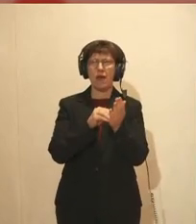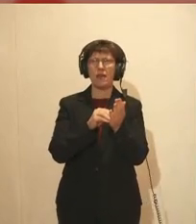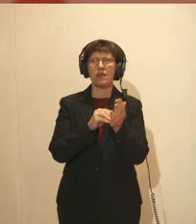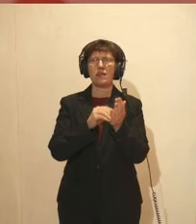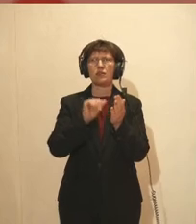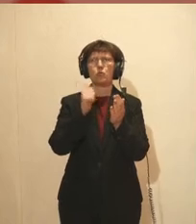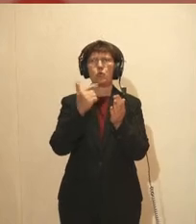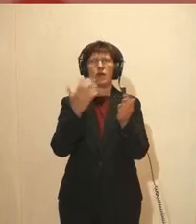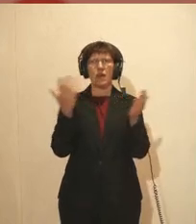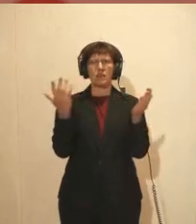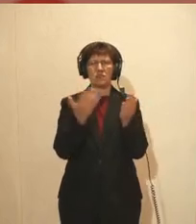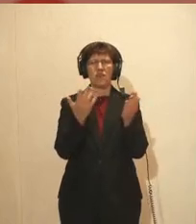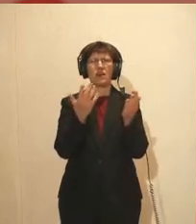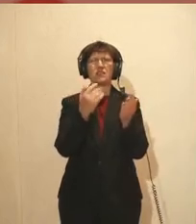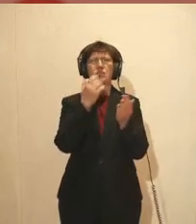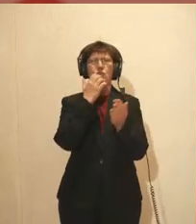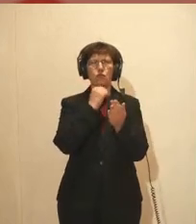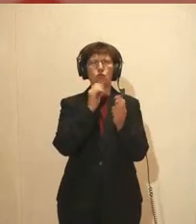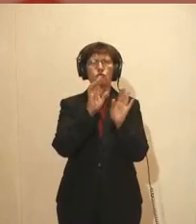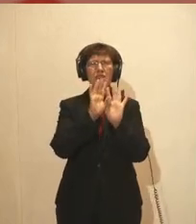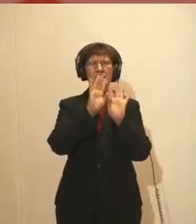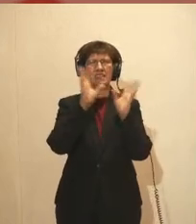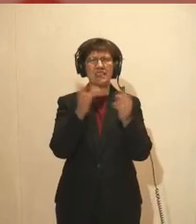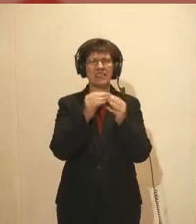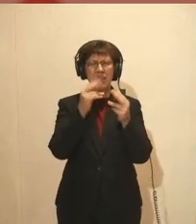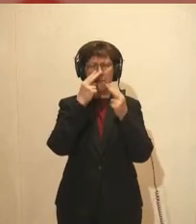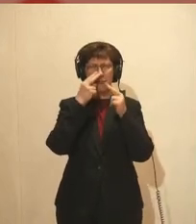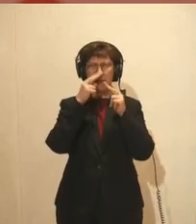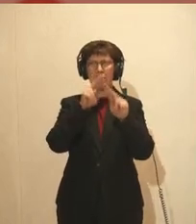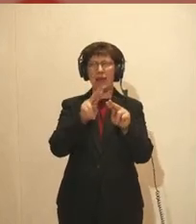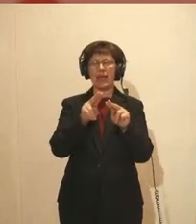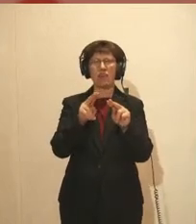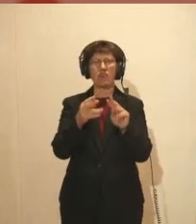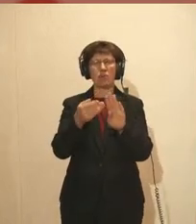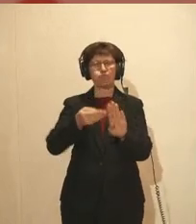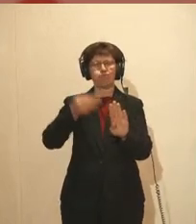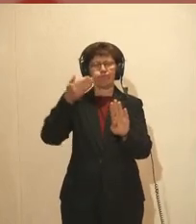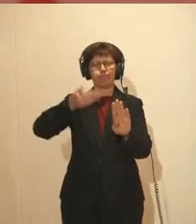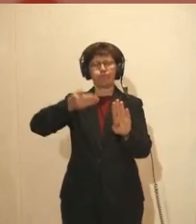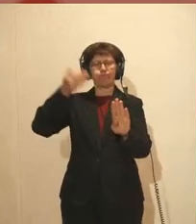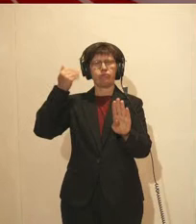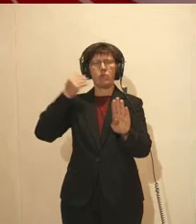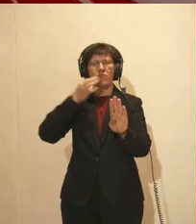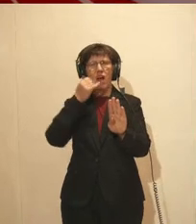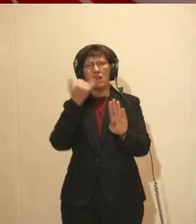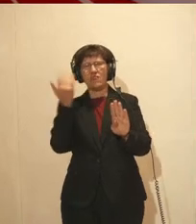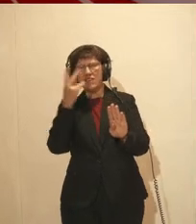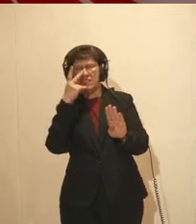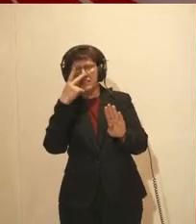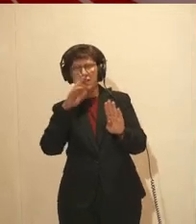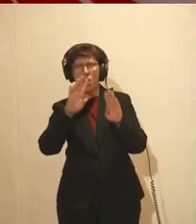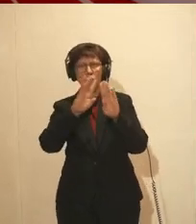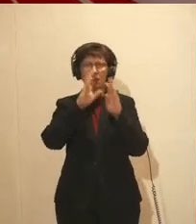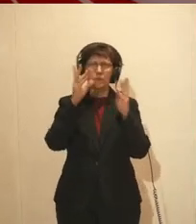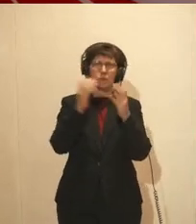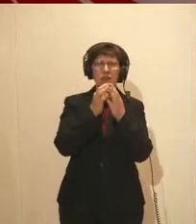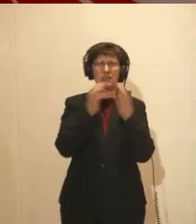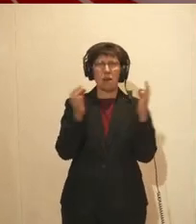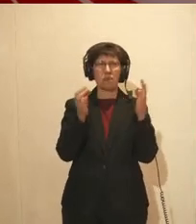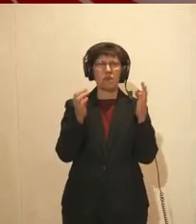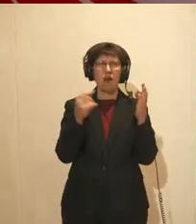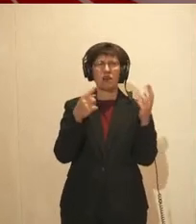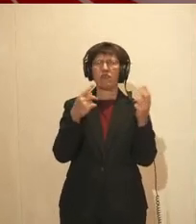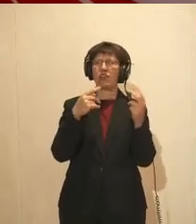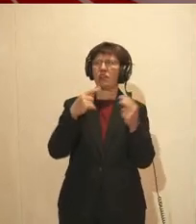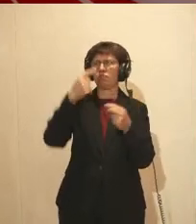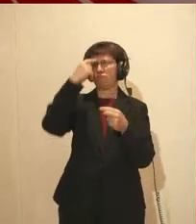erstes würde ich mal so diesen gesamtblick wirken lassen und euch fragen wie ihr so auf diesen gesamt tag guckt so wie